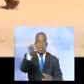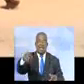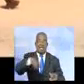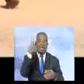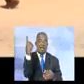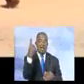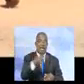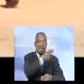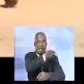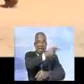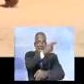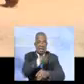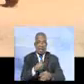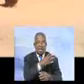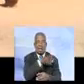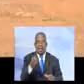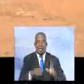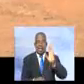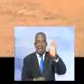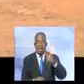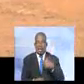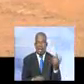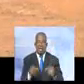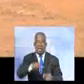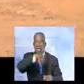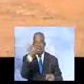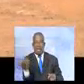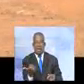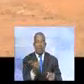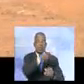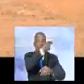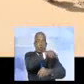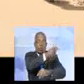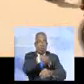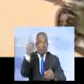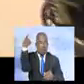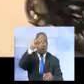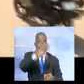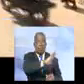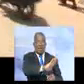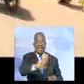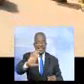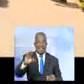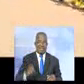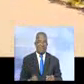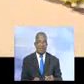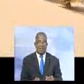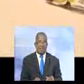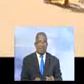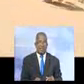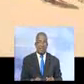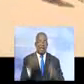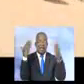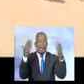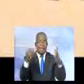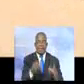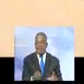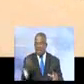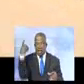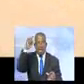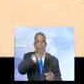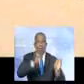régional CHR et une protection maternelle et infantile, PMI et bien d'autres structures sanitaires. Concernant le